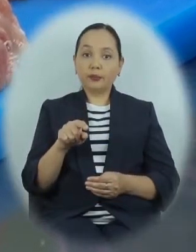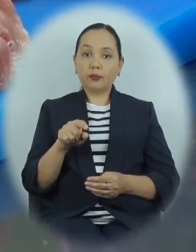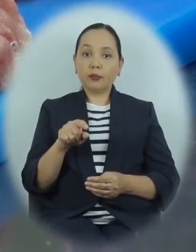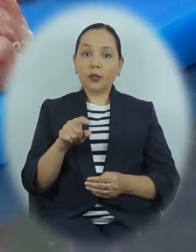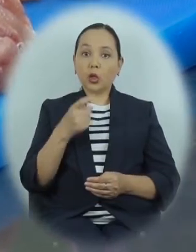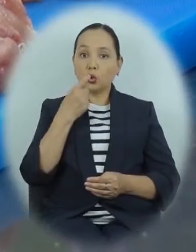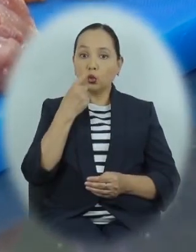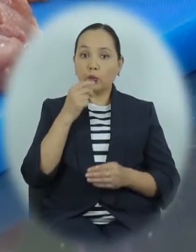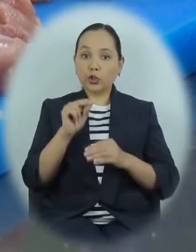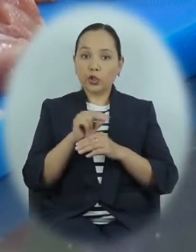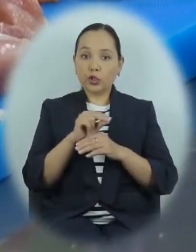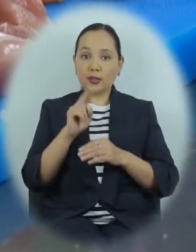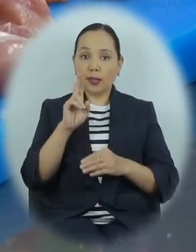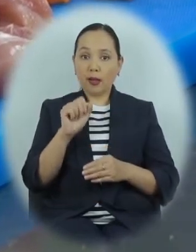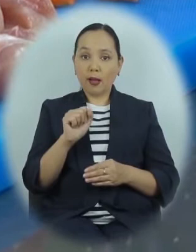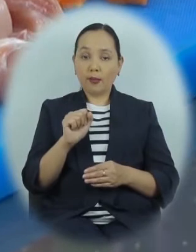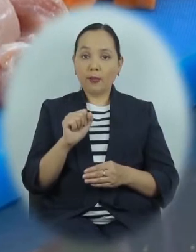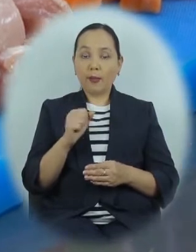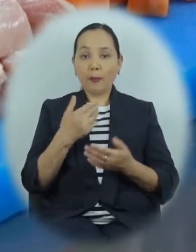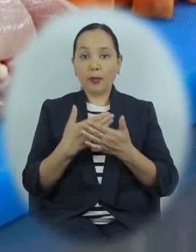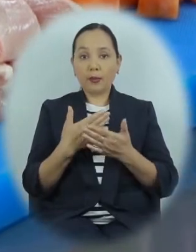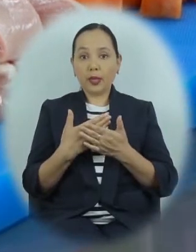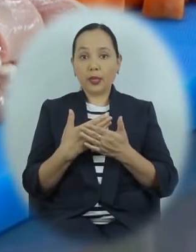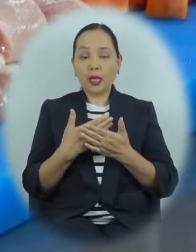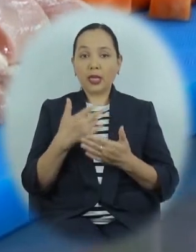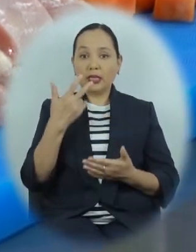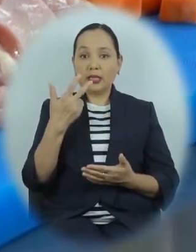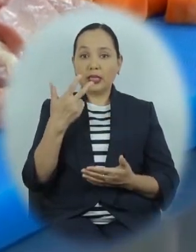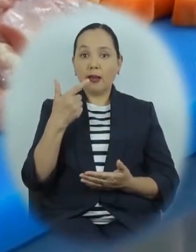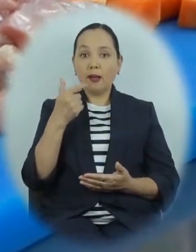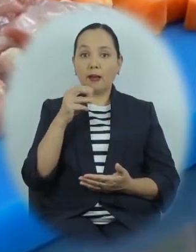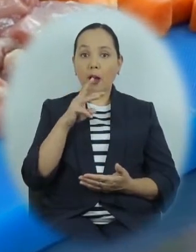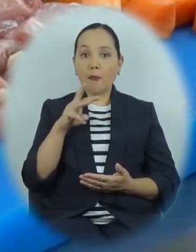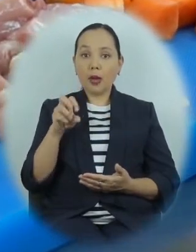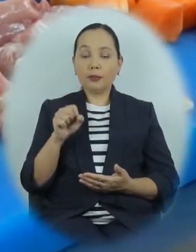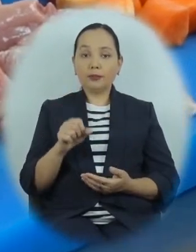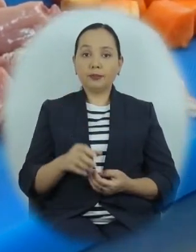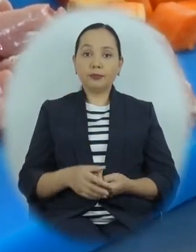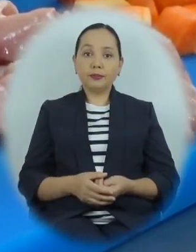зубчик чеснока, примерно 3 грамма.